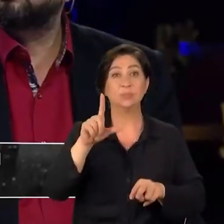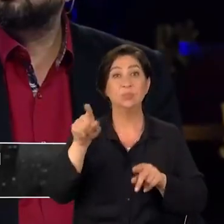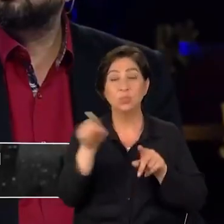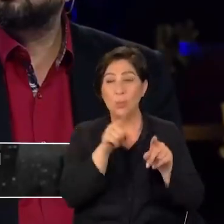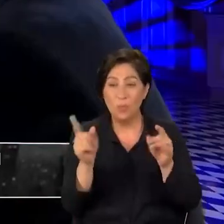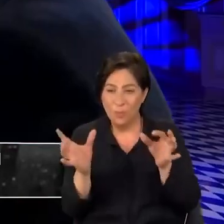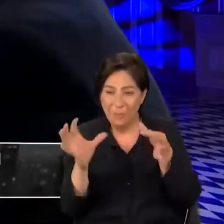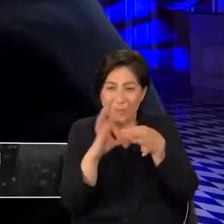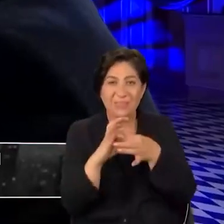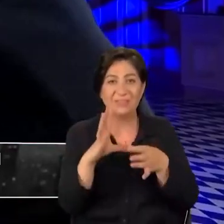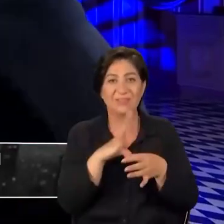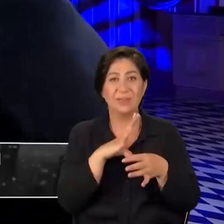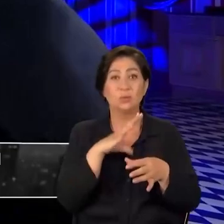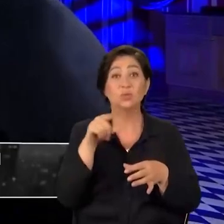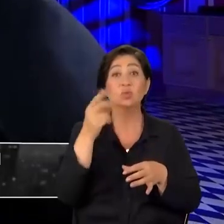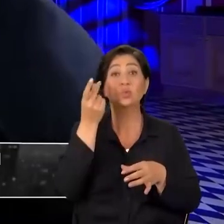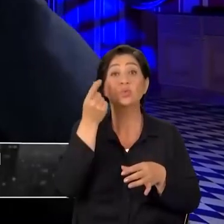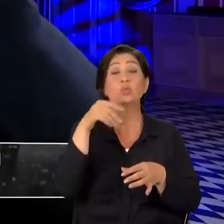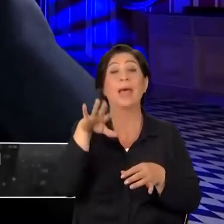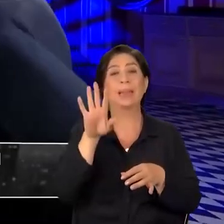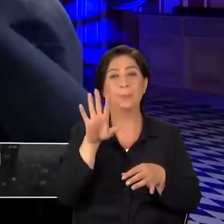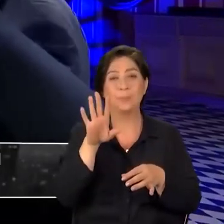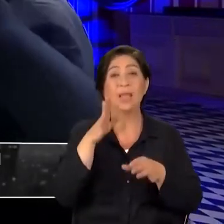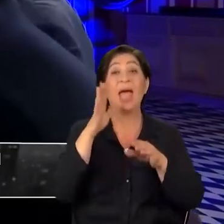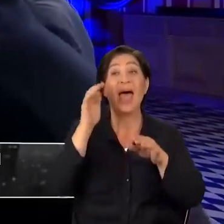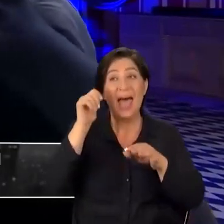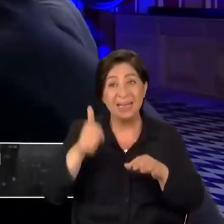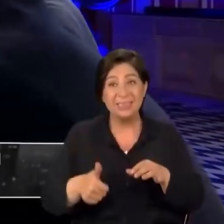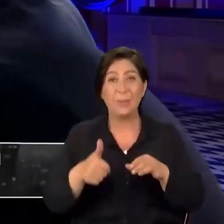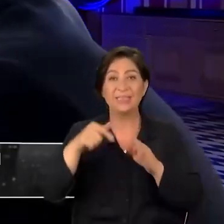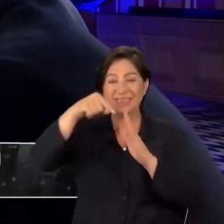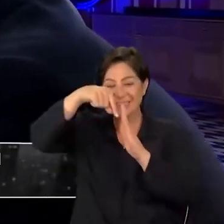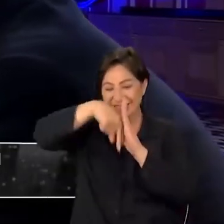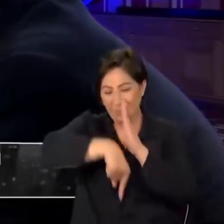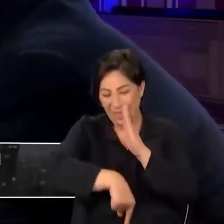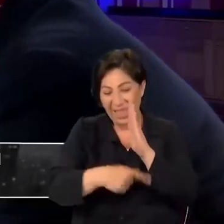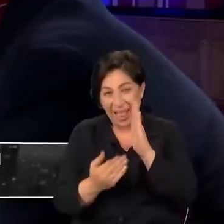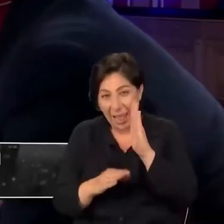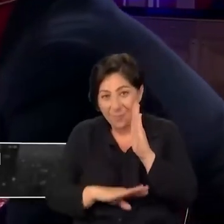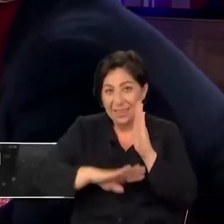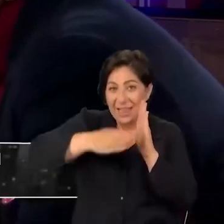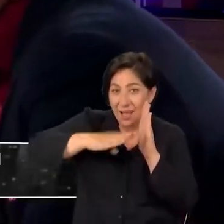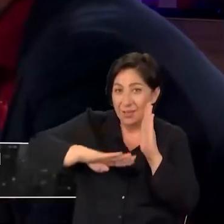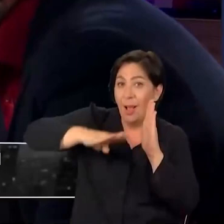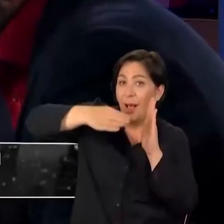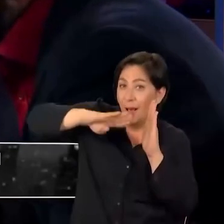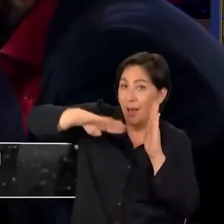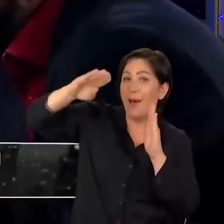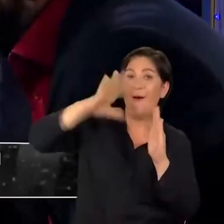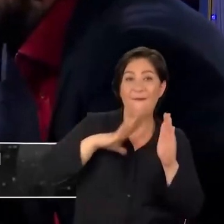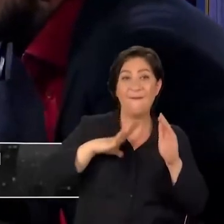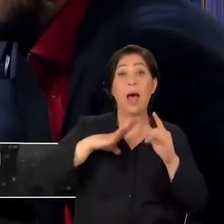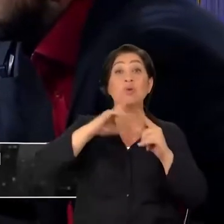birbirini bütünleyen şeydir. Fakat şunu unutmayalım. Her zaman aslında dipten gelen bir dalga var. O toplumsal değişimdir.